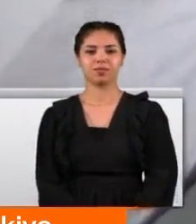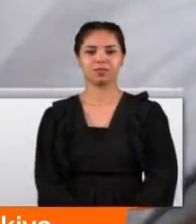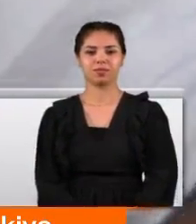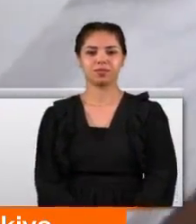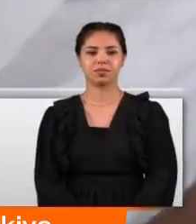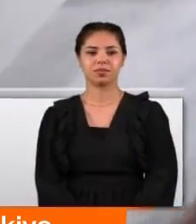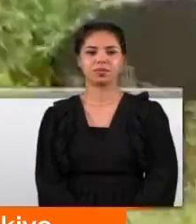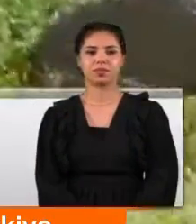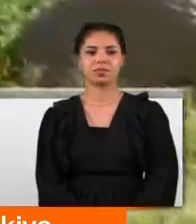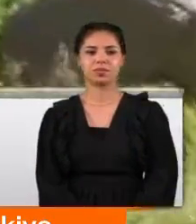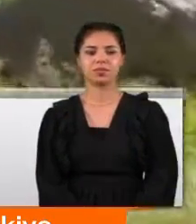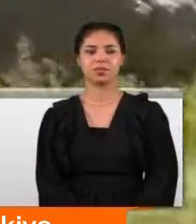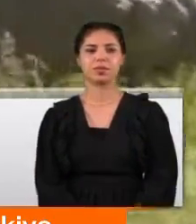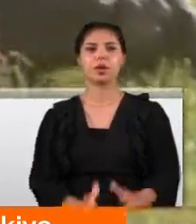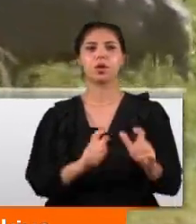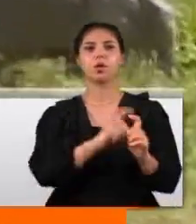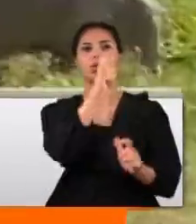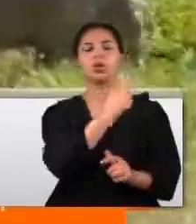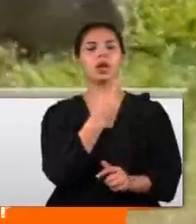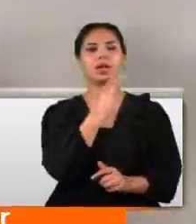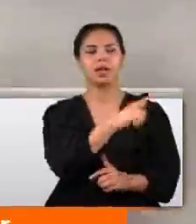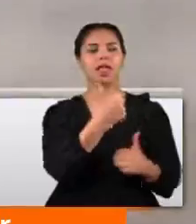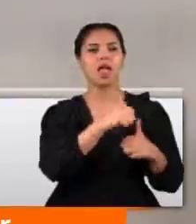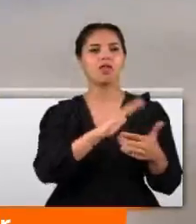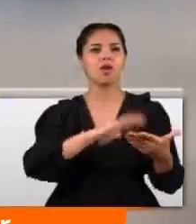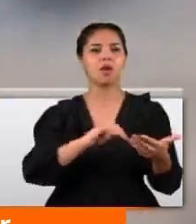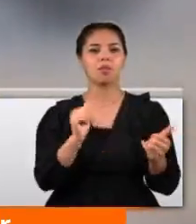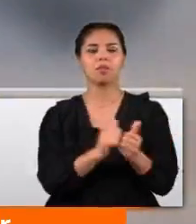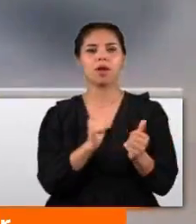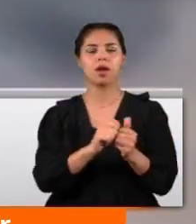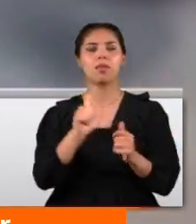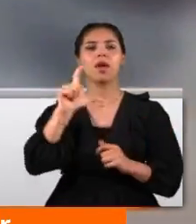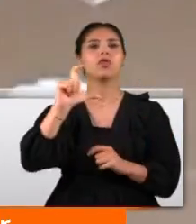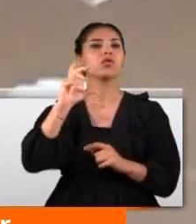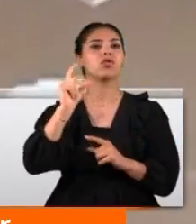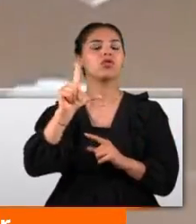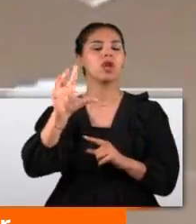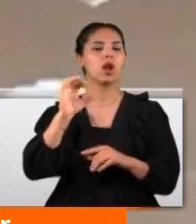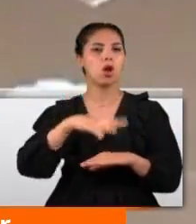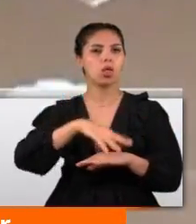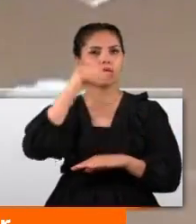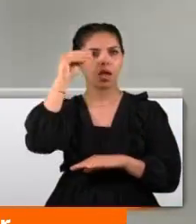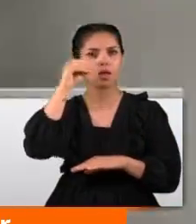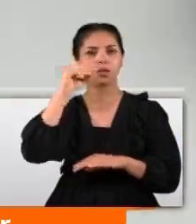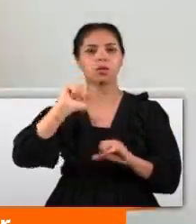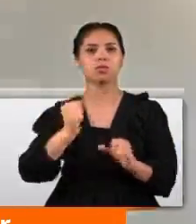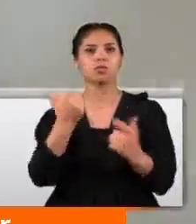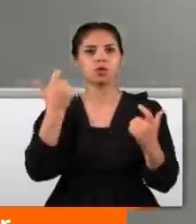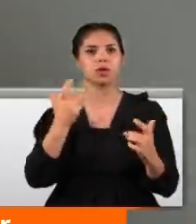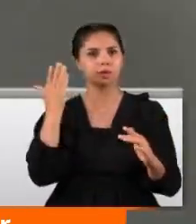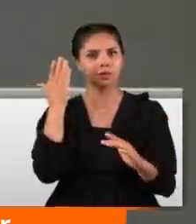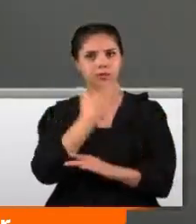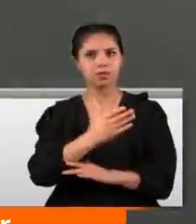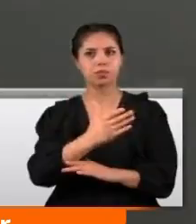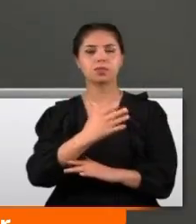duygulanma canım benim. İyisin, iyisin. Gülay Avcı eşi ve arkadaşlarıyla Cilo Dağı'ndaki buzulların olduğu bölgeye gitmiş, buzun kırılmasıyla metrelerce